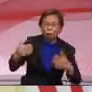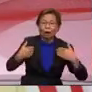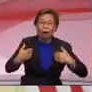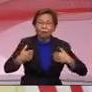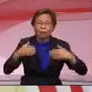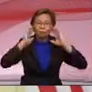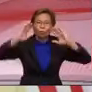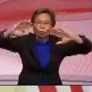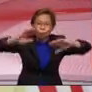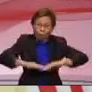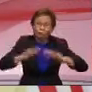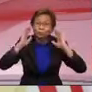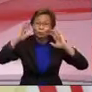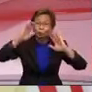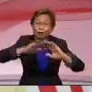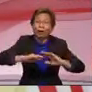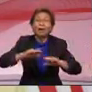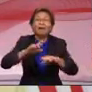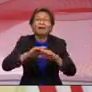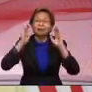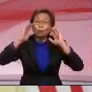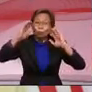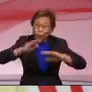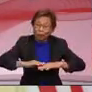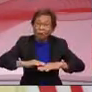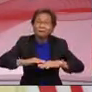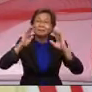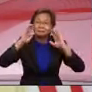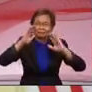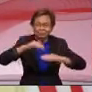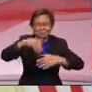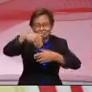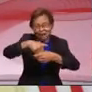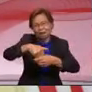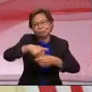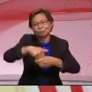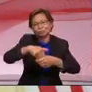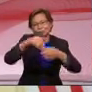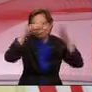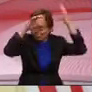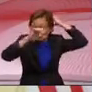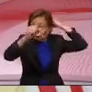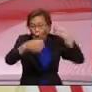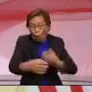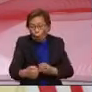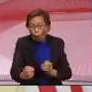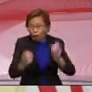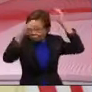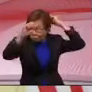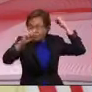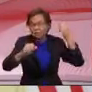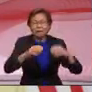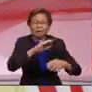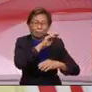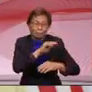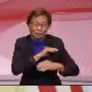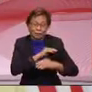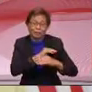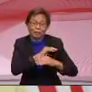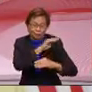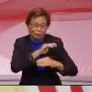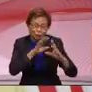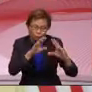mengadakan solat-solat jemaat di surau-surau di dalam kedutaan mereka. Oleh itu, mesyuarat khas juga bersetuju